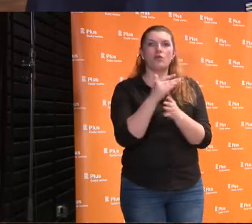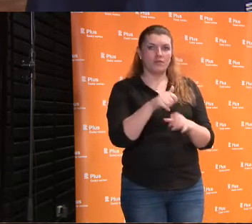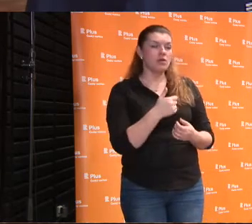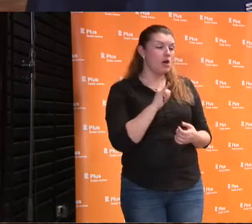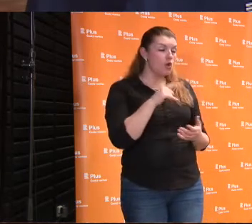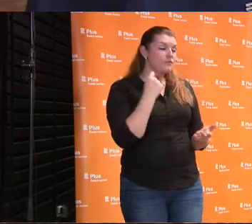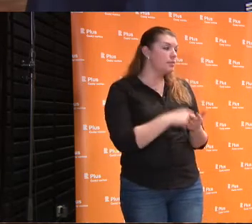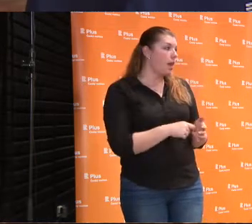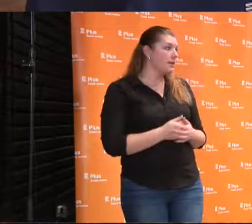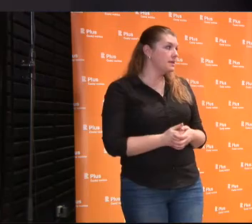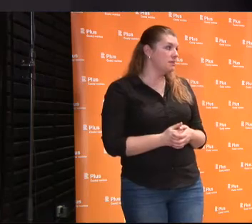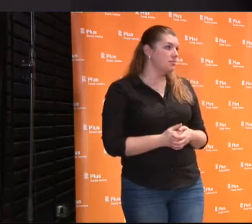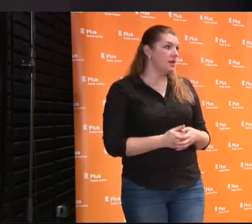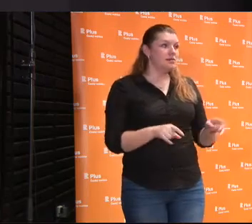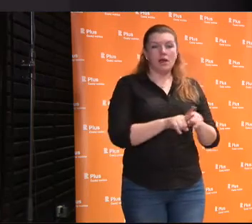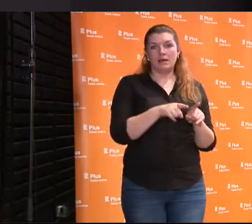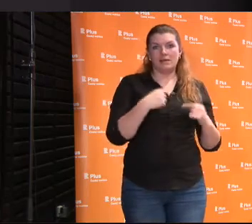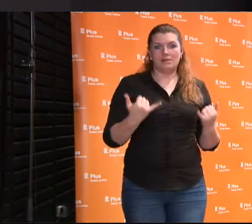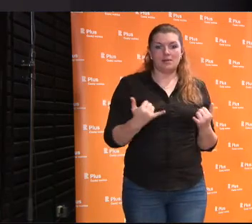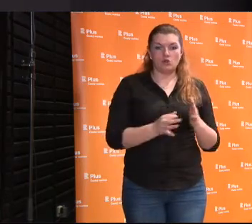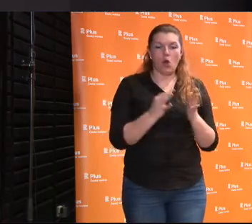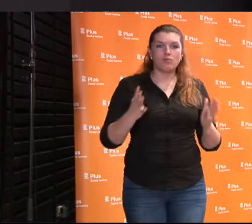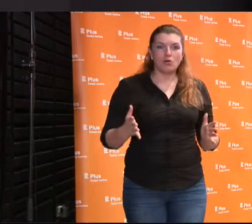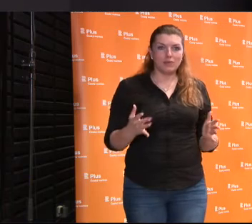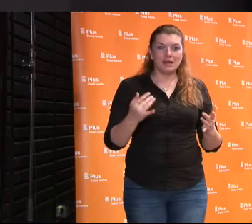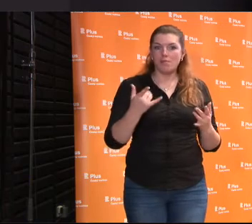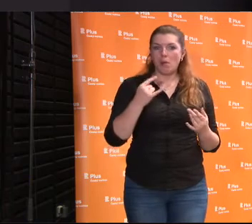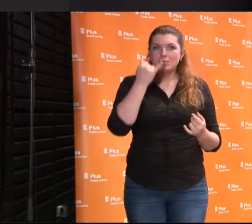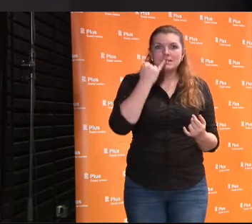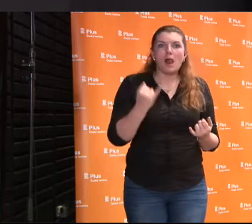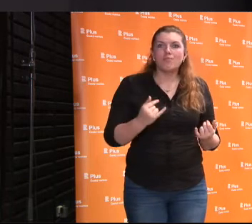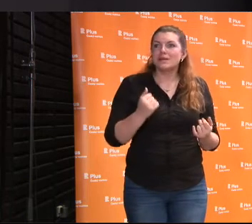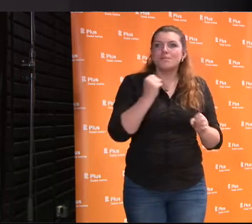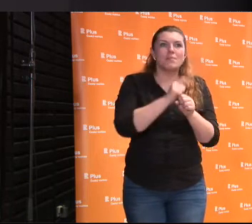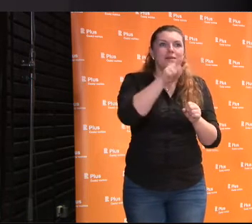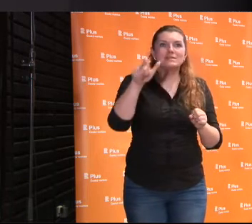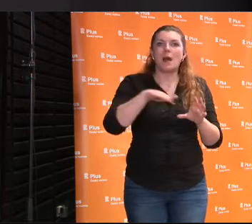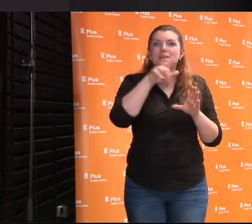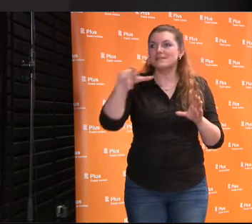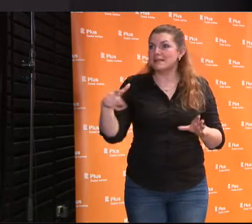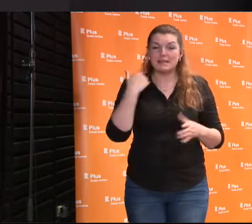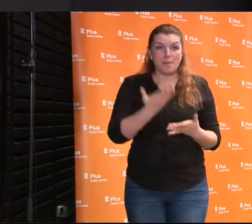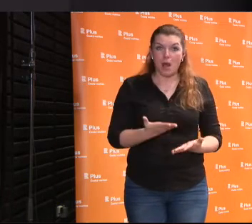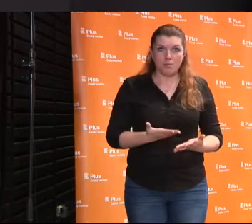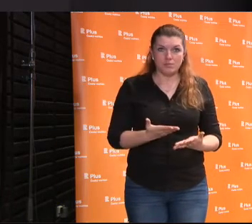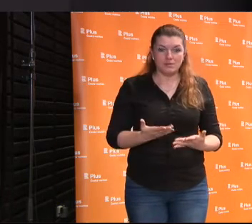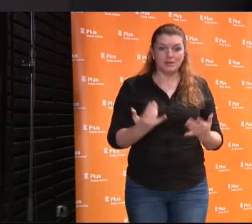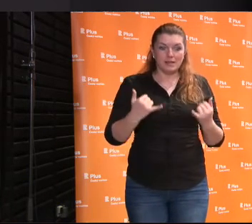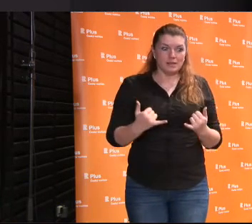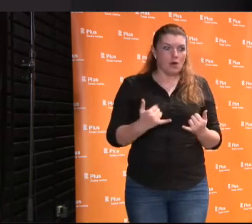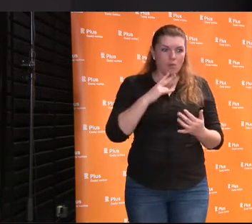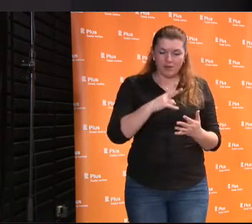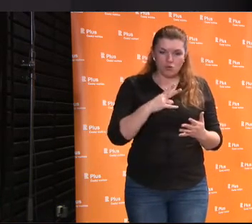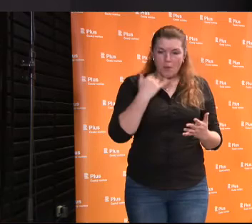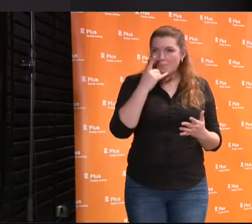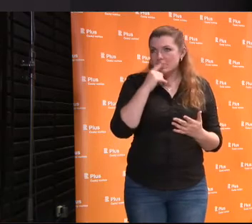a zase žijeme v době, kdy je nedostatek pracovních sil a my se potýkáme se zásadním